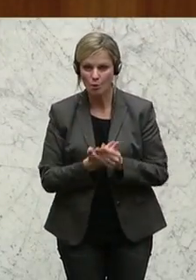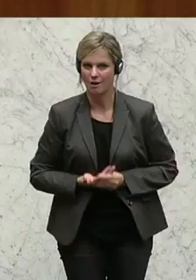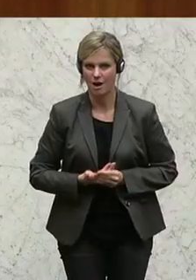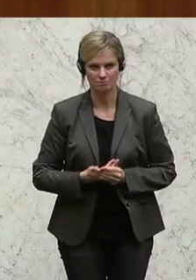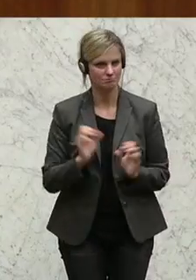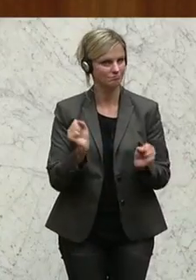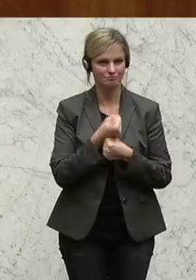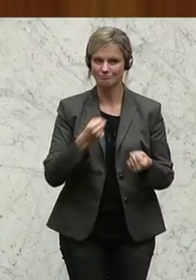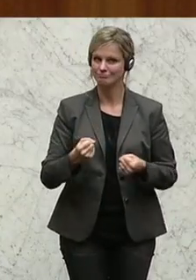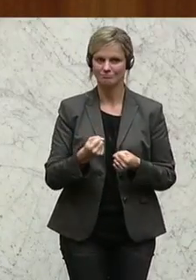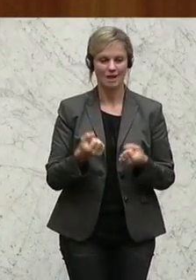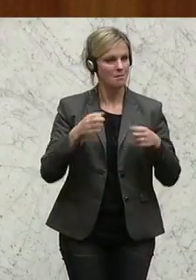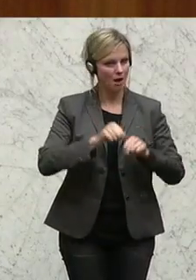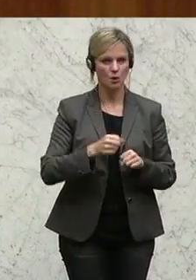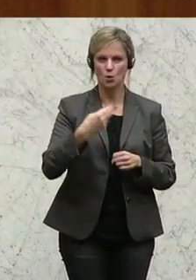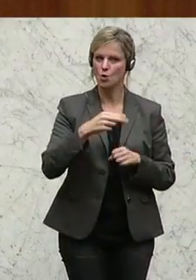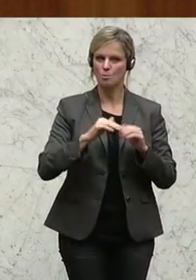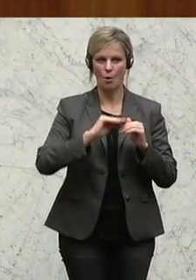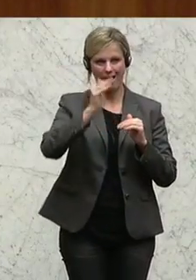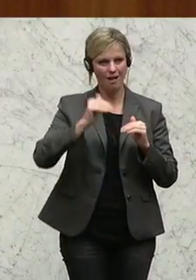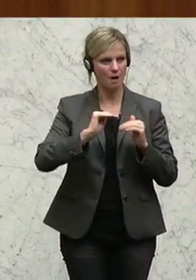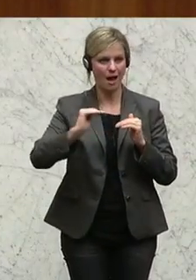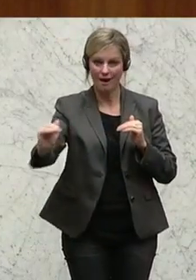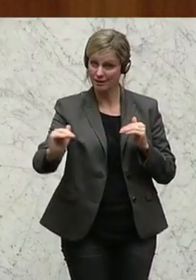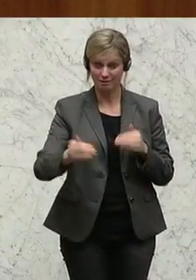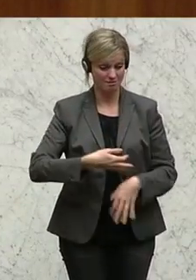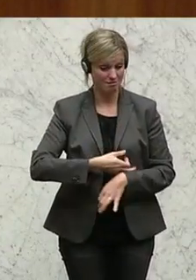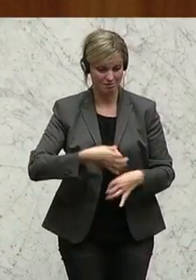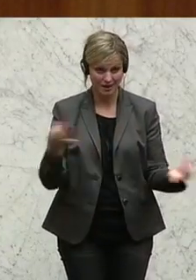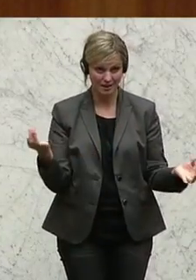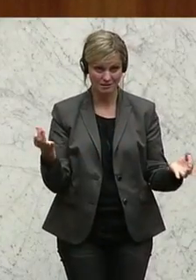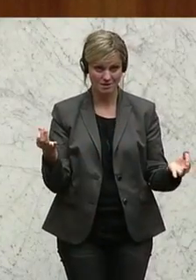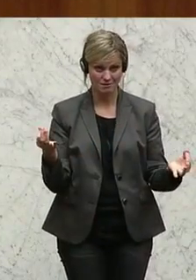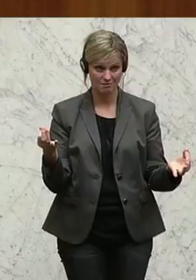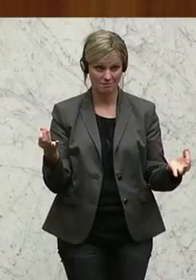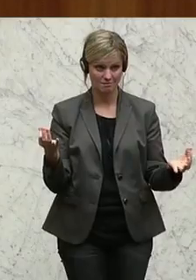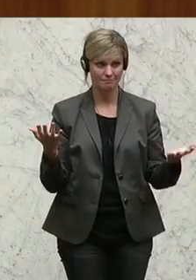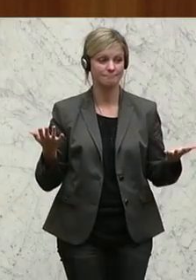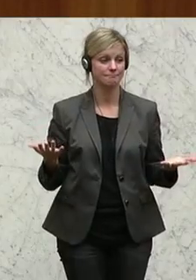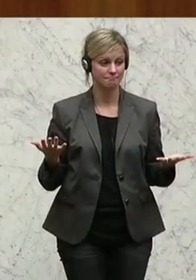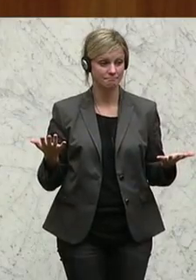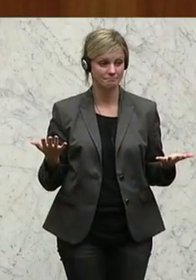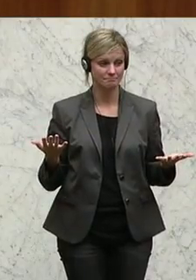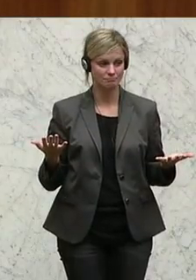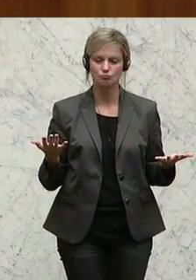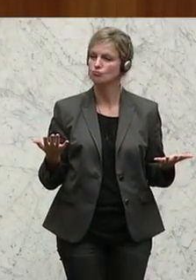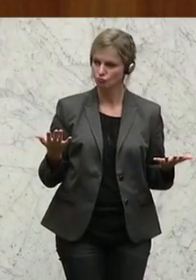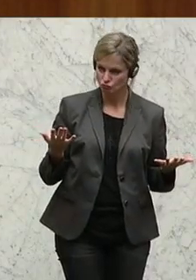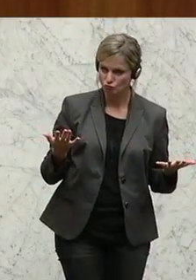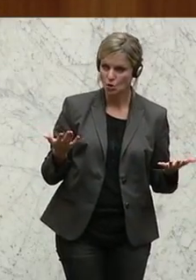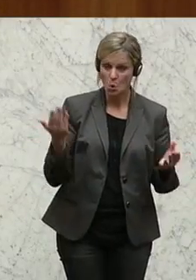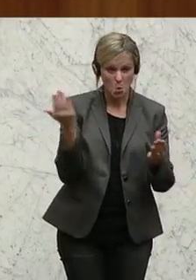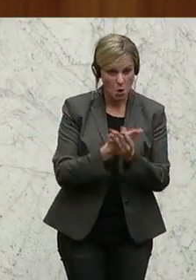Alpe Adria. Also jenes Unternehmen, das im Besitz von den Bürgerinnen und Bürgern ist, dem wurde zugestanden, dass sie